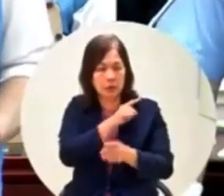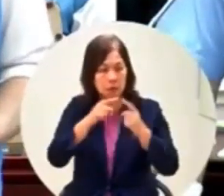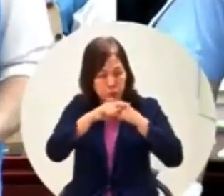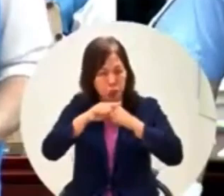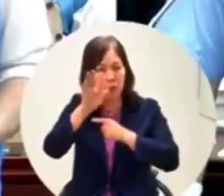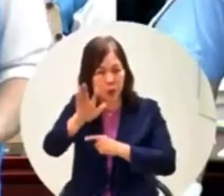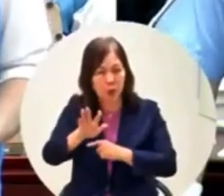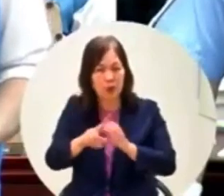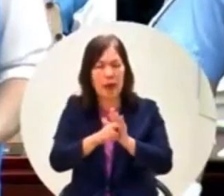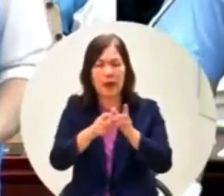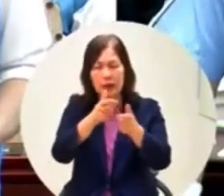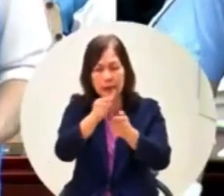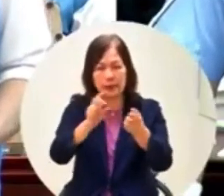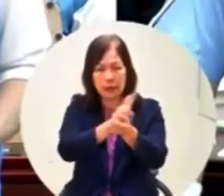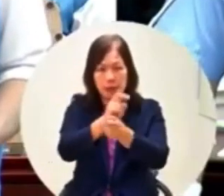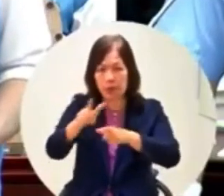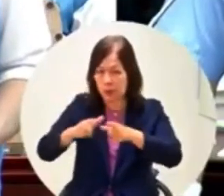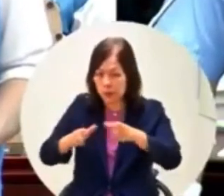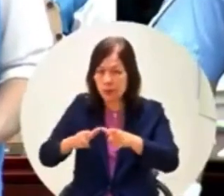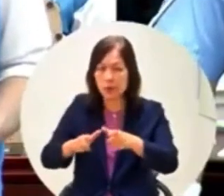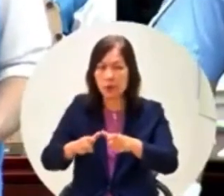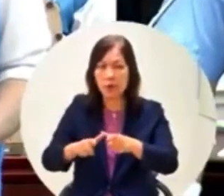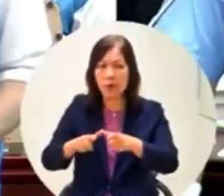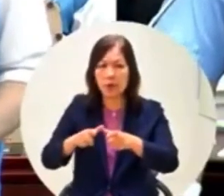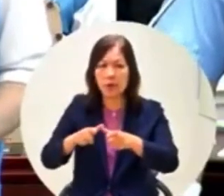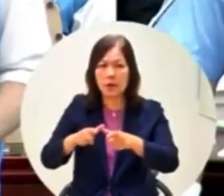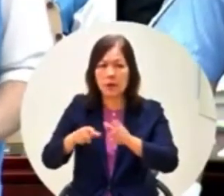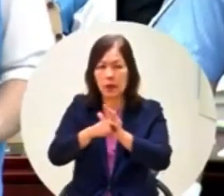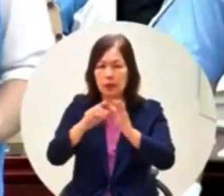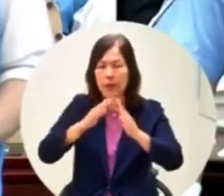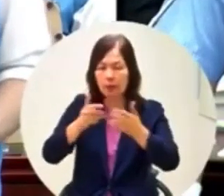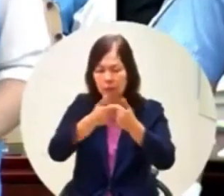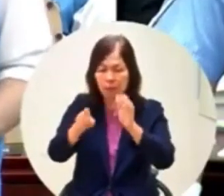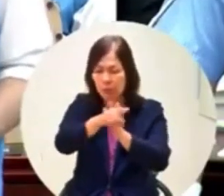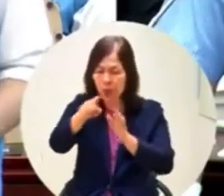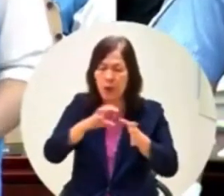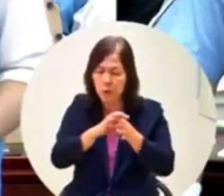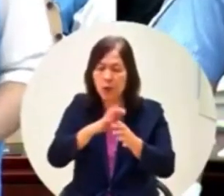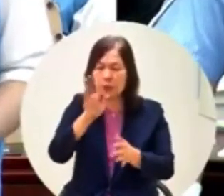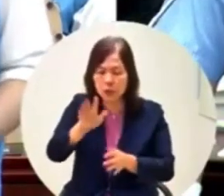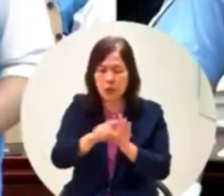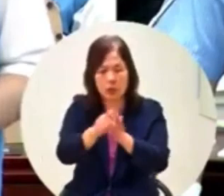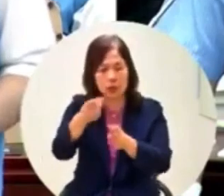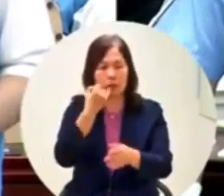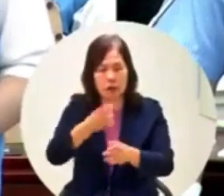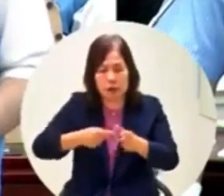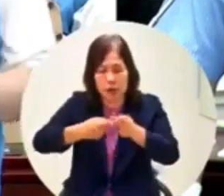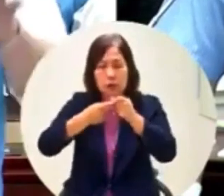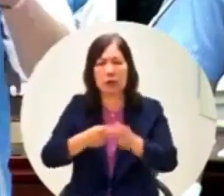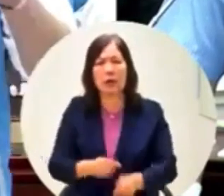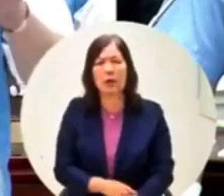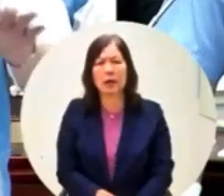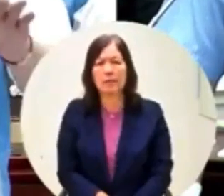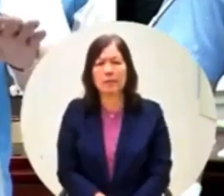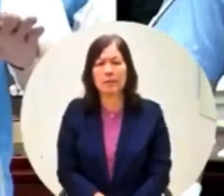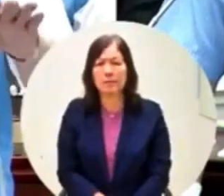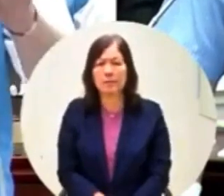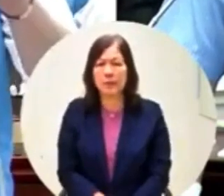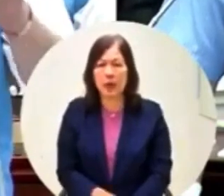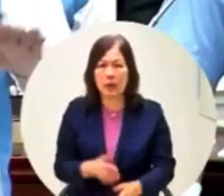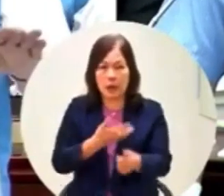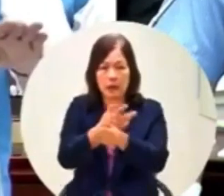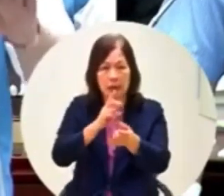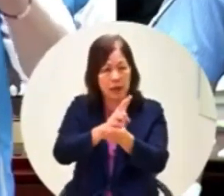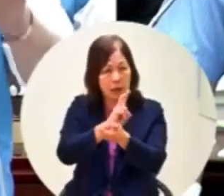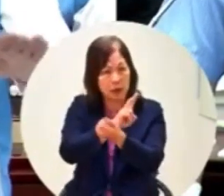区，说实在的，林园地区几位议员都非常关切，王议员更是一马当先。我觉得为了 让林园地